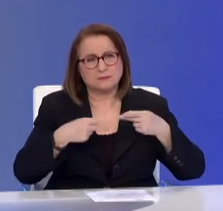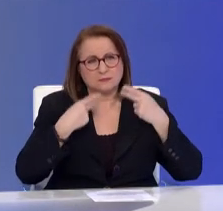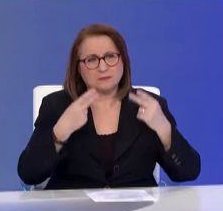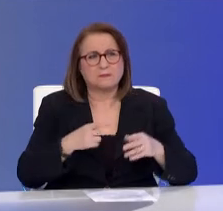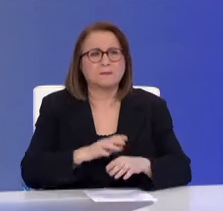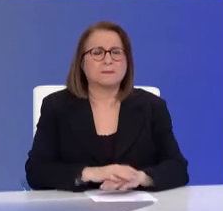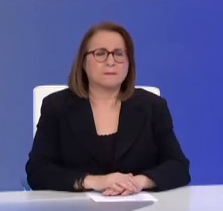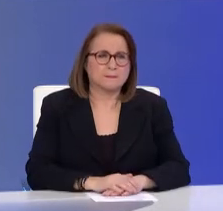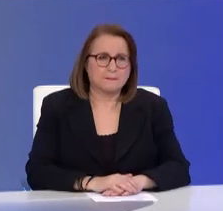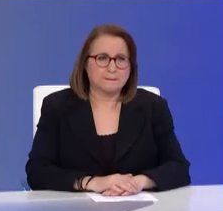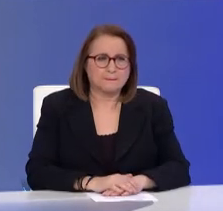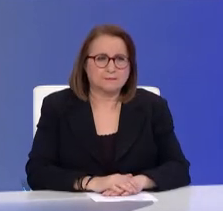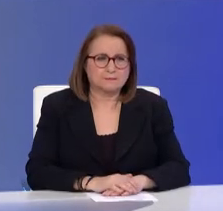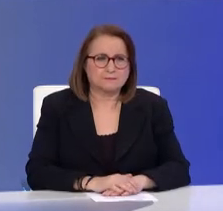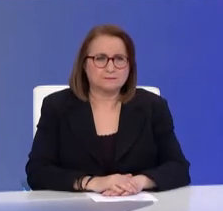τον έχουμε...